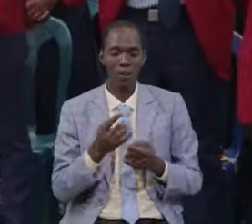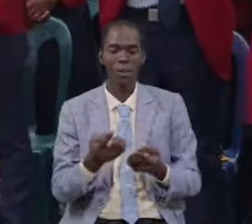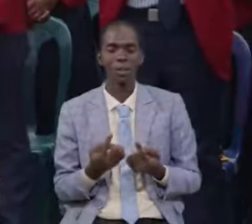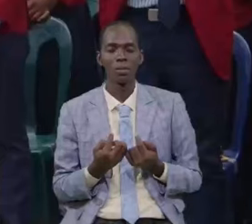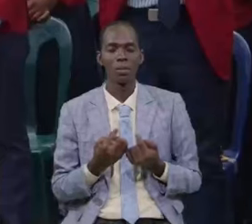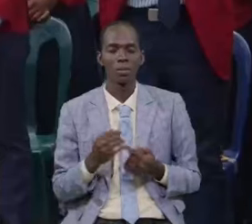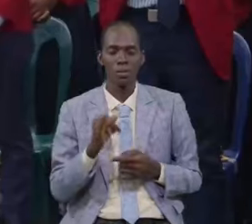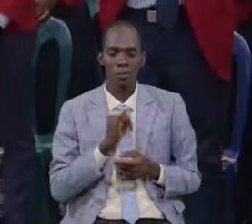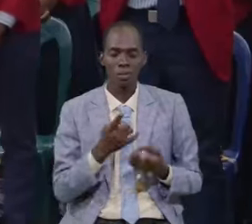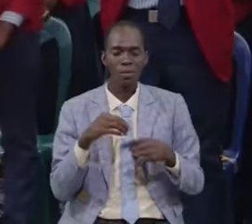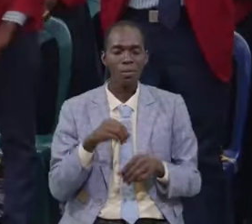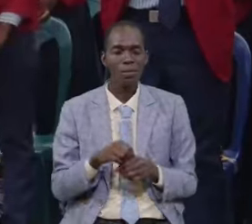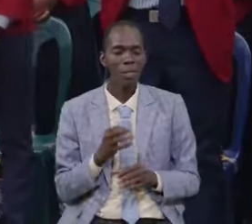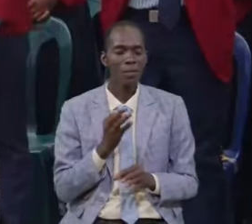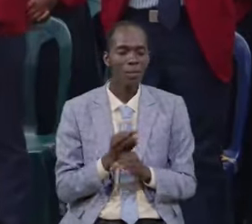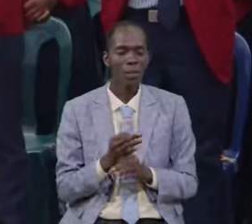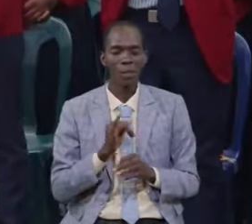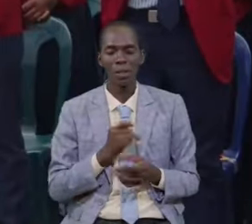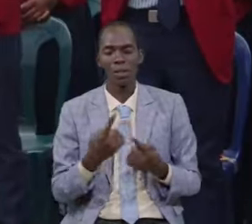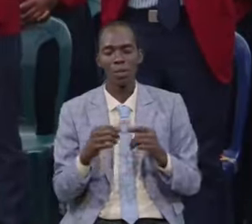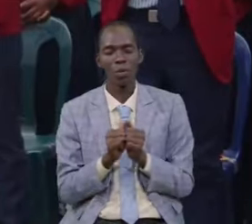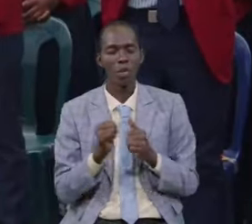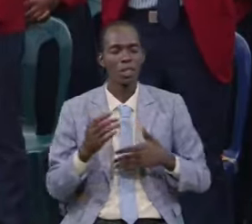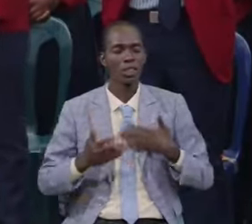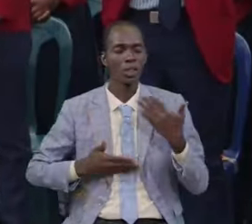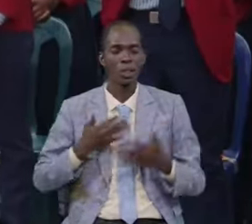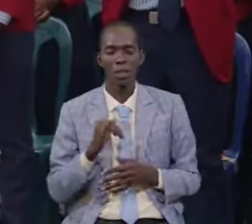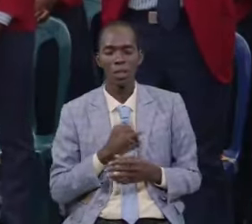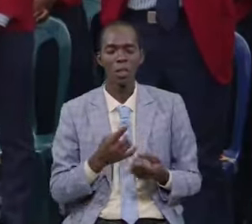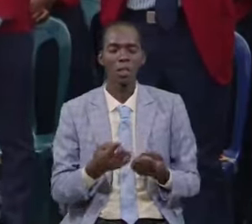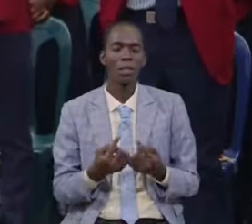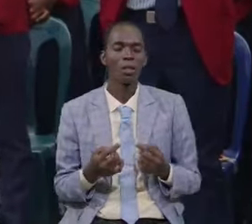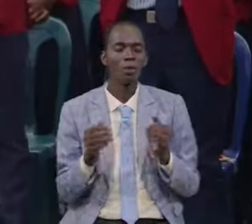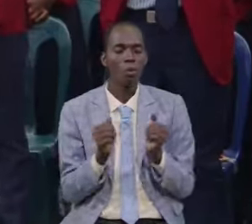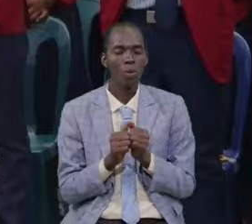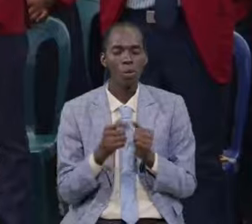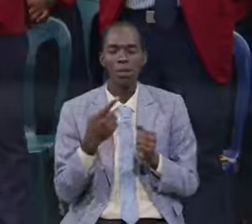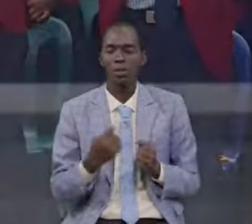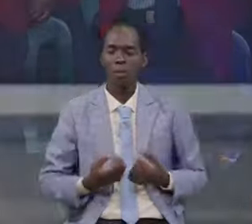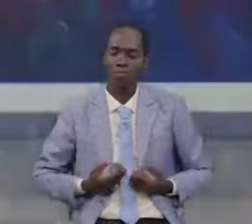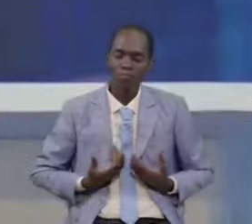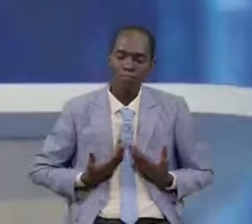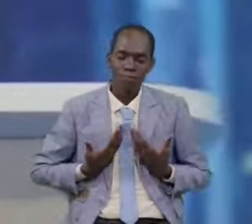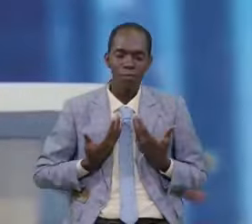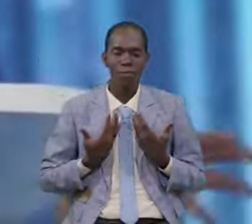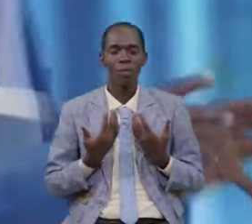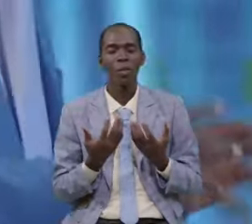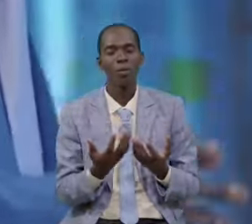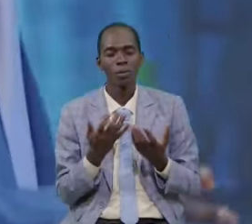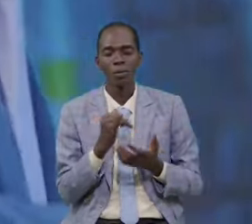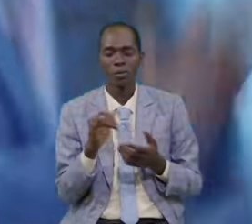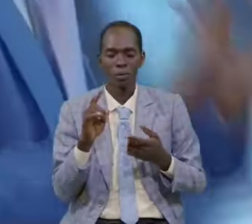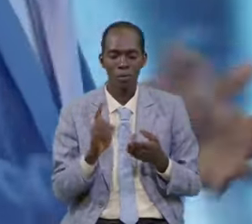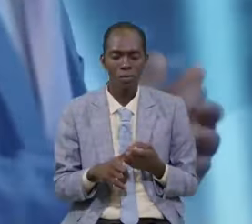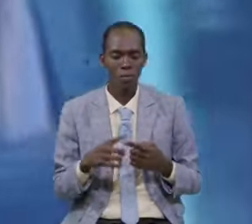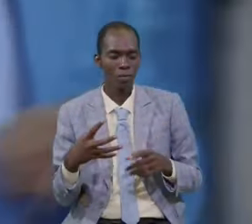foi, avec joie, je viens avec enthousiasme, voulant prendre chaque